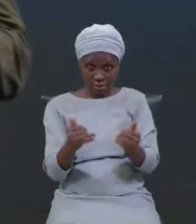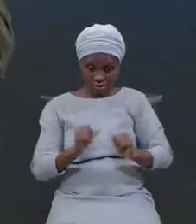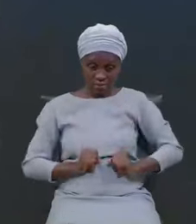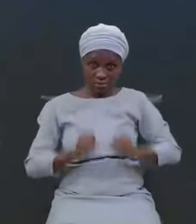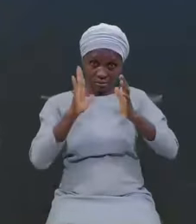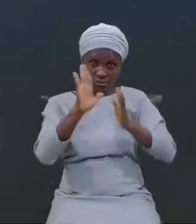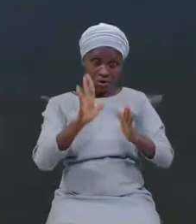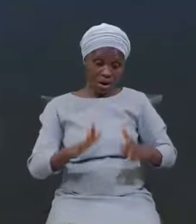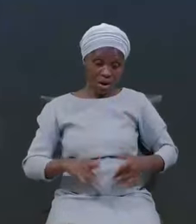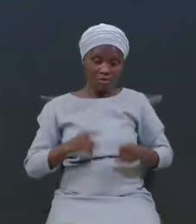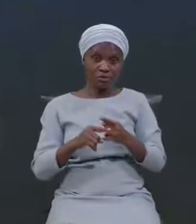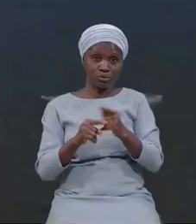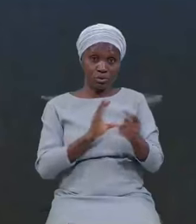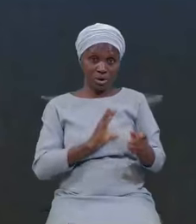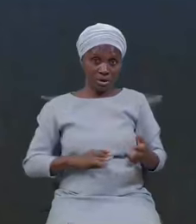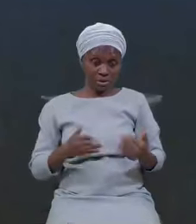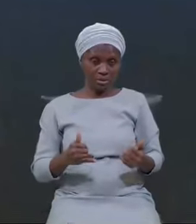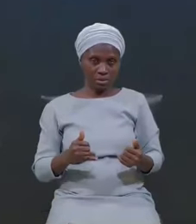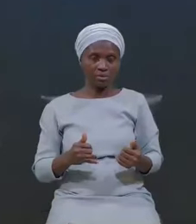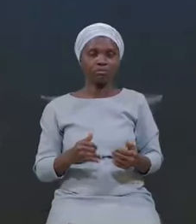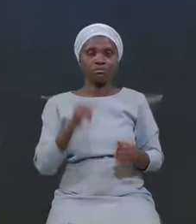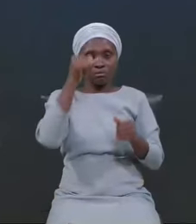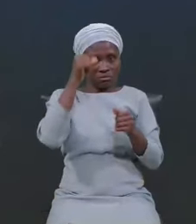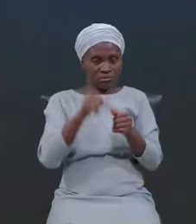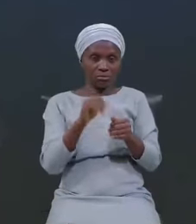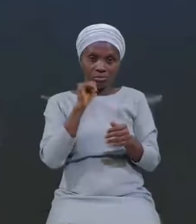Et vous qui êtes venus à Christ, rappelez-vous.